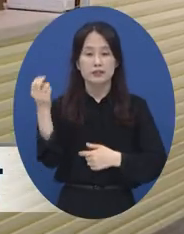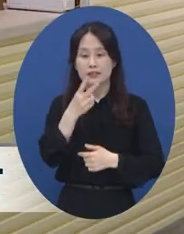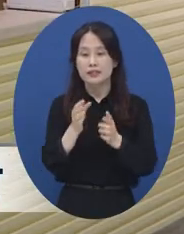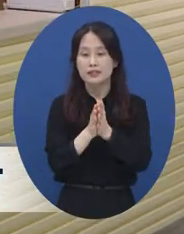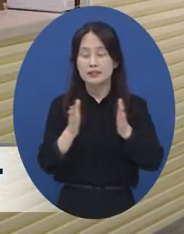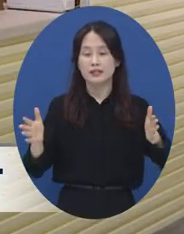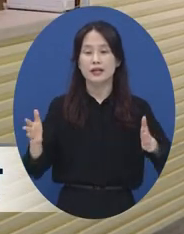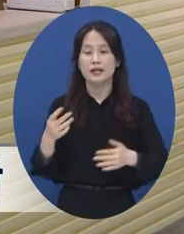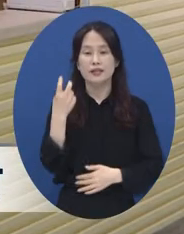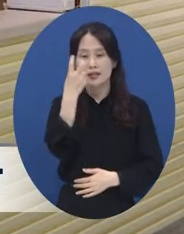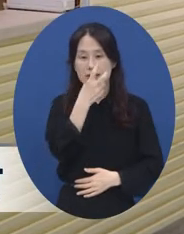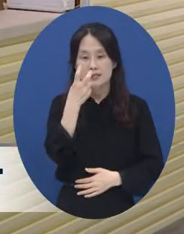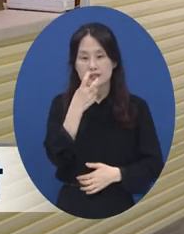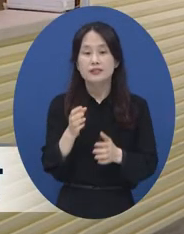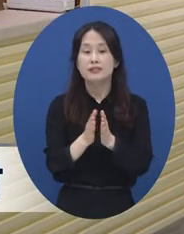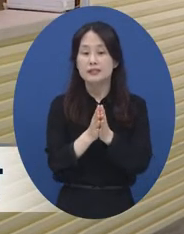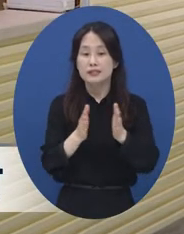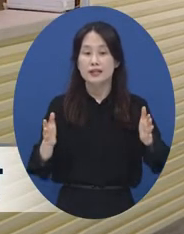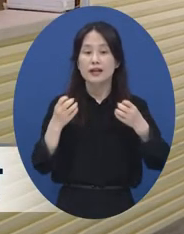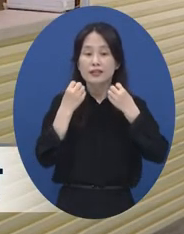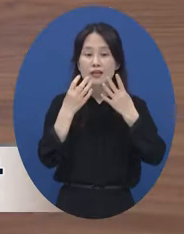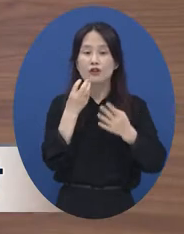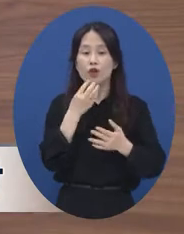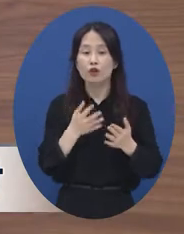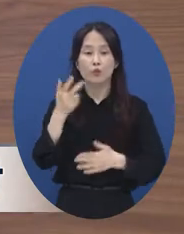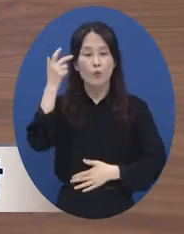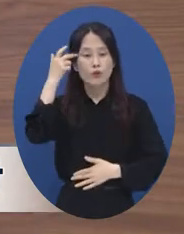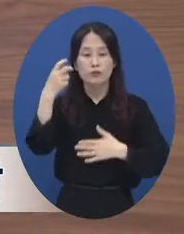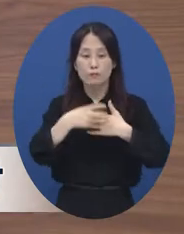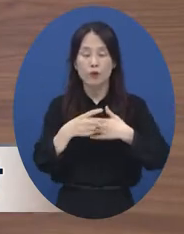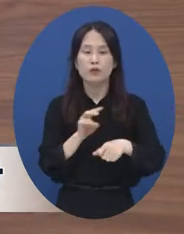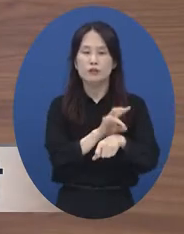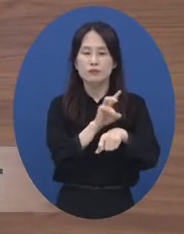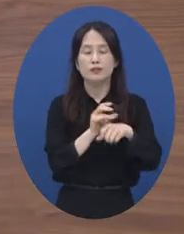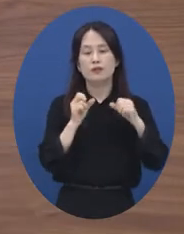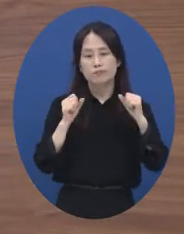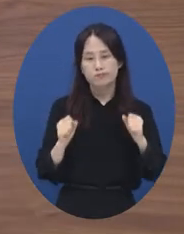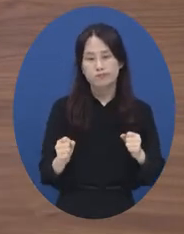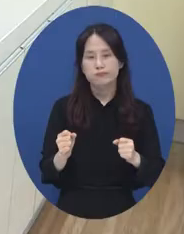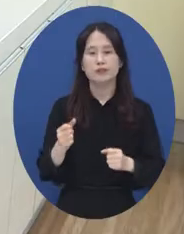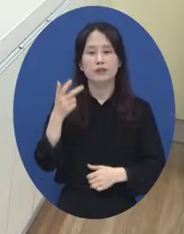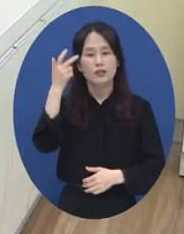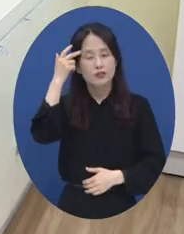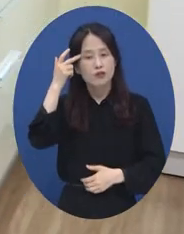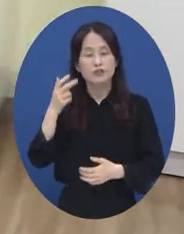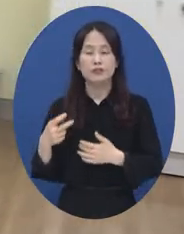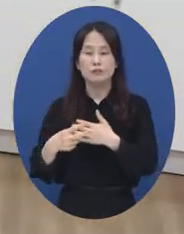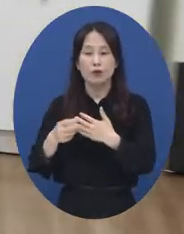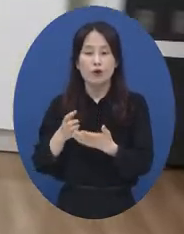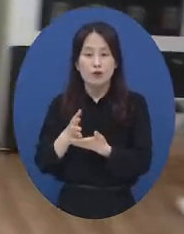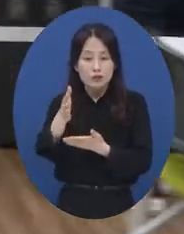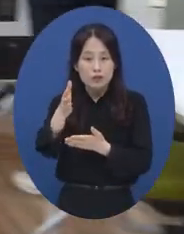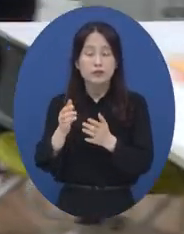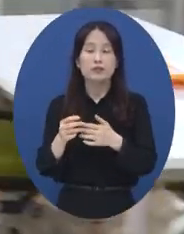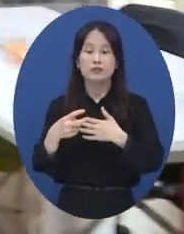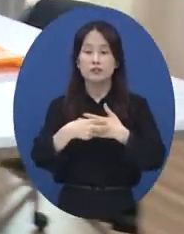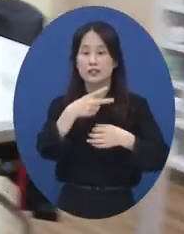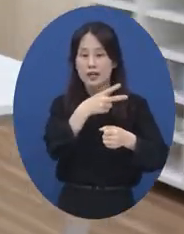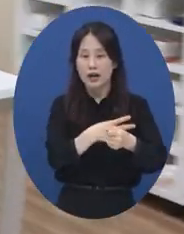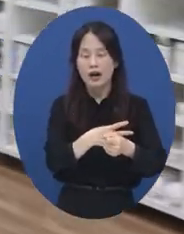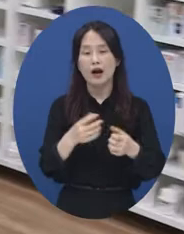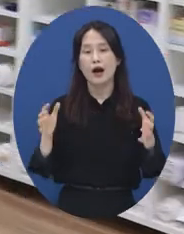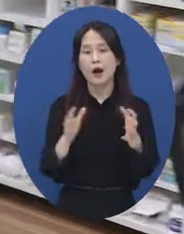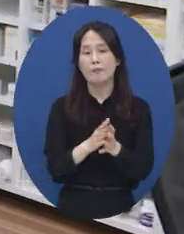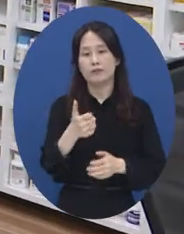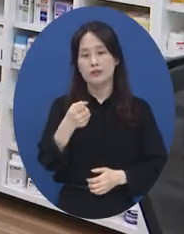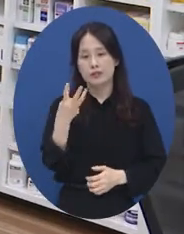시작한 새로운 경기도립 정신병원은 24시간 상주하는 정신건강의학과 전문의를 비롯한 총 53명의 의료